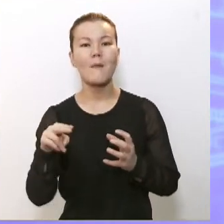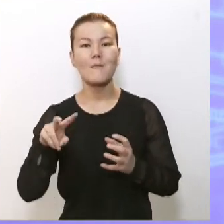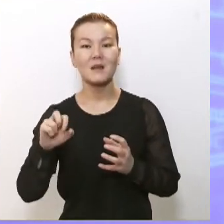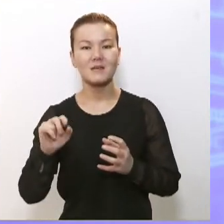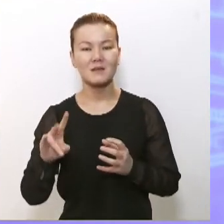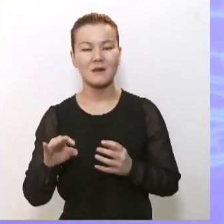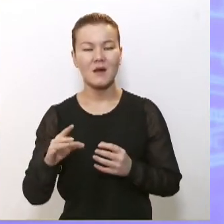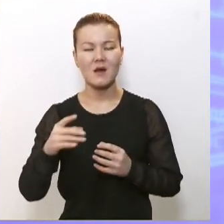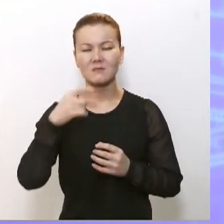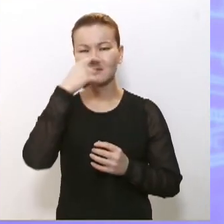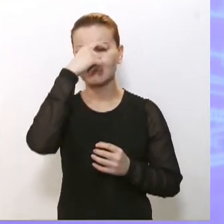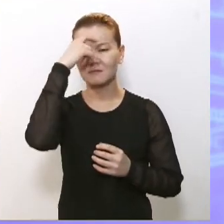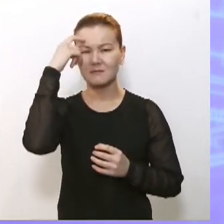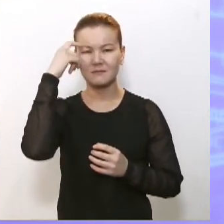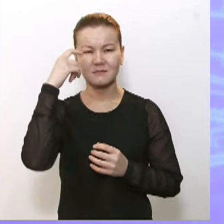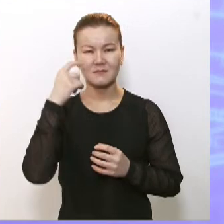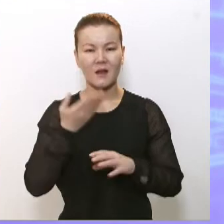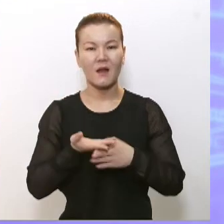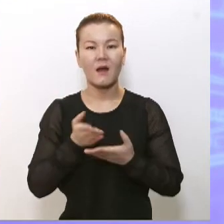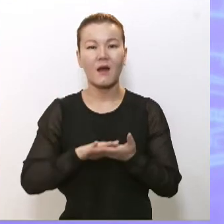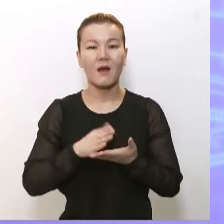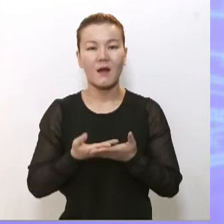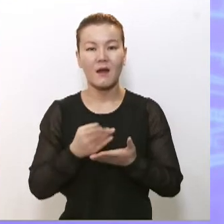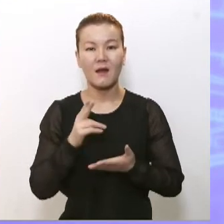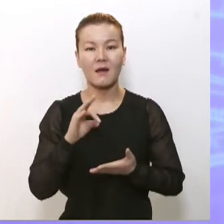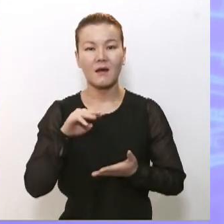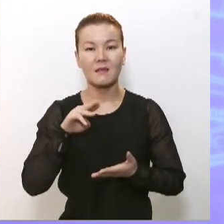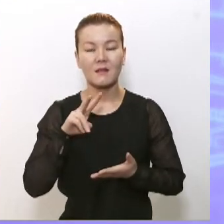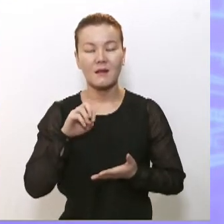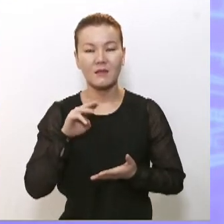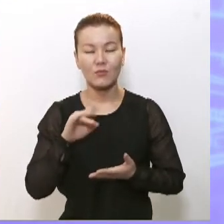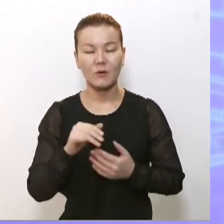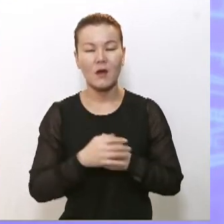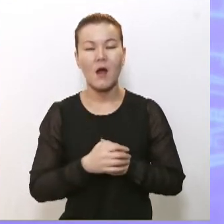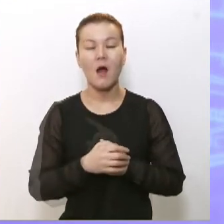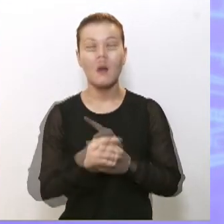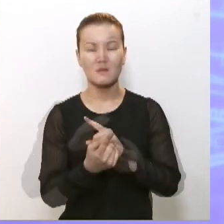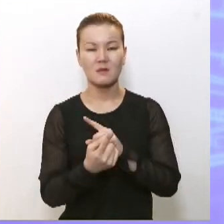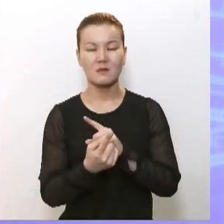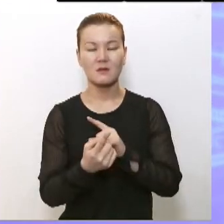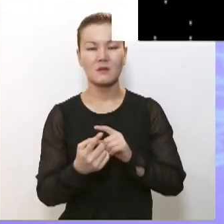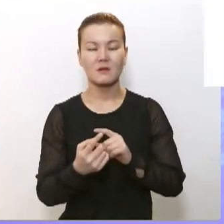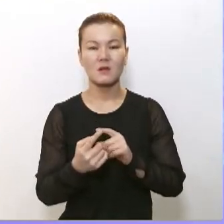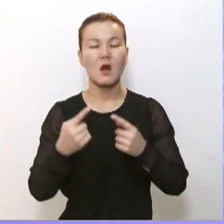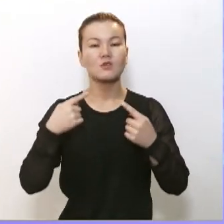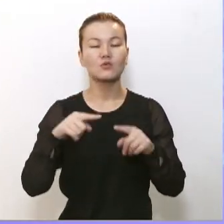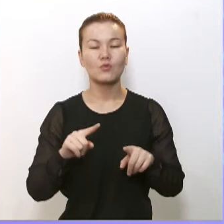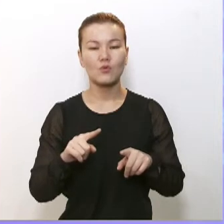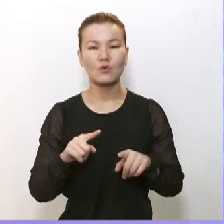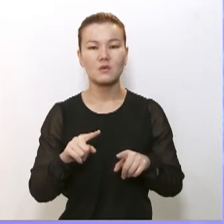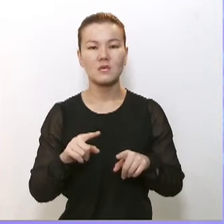изжарит котлету повернута к солнцу одной стороной с другой